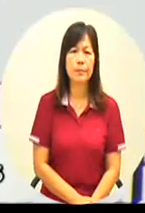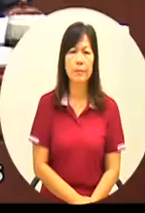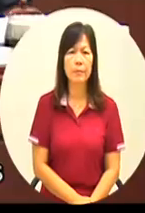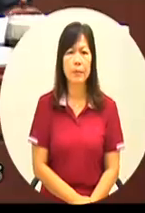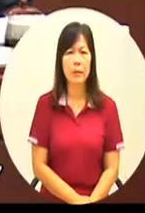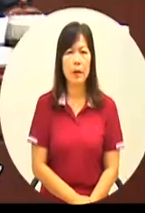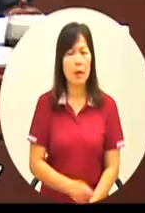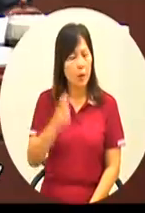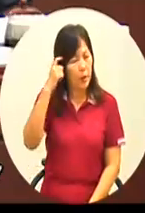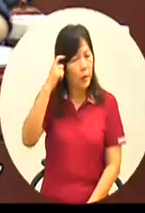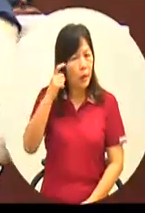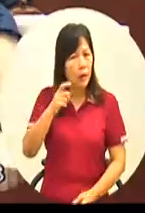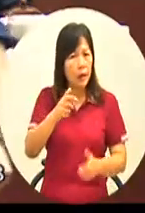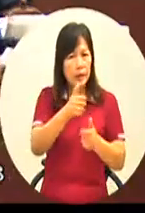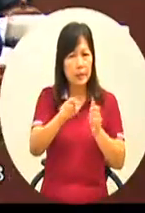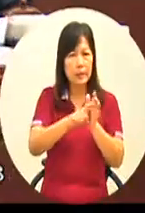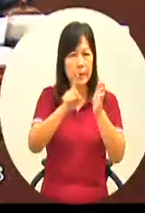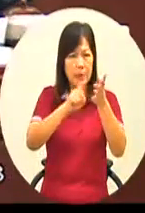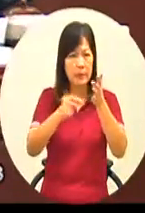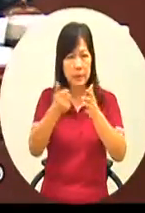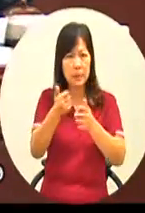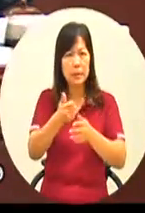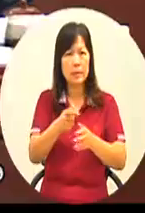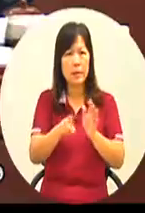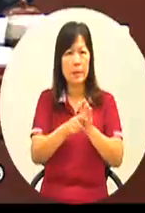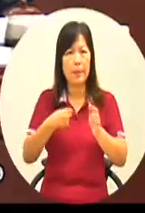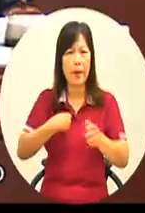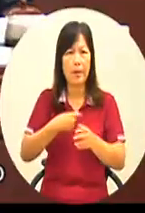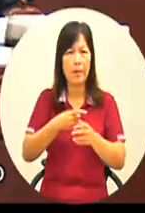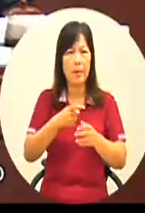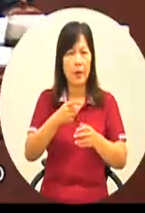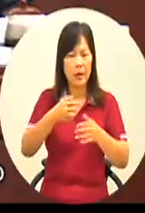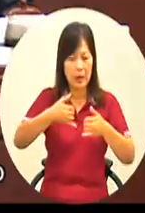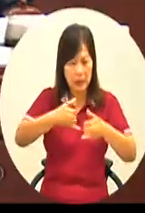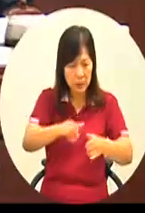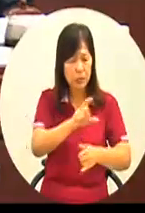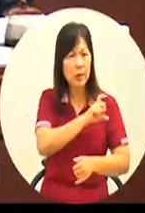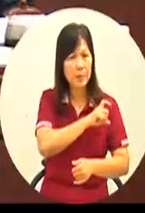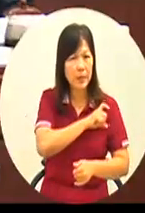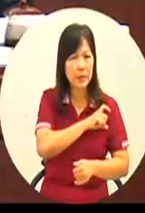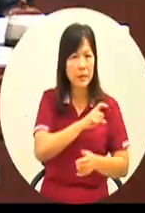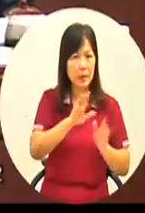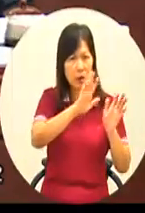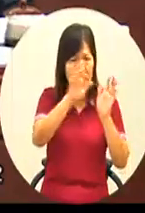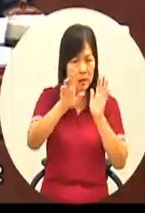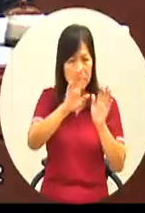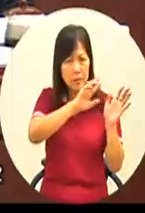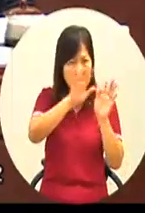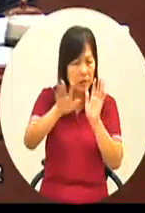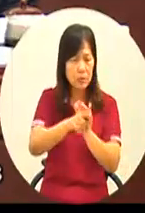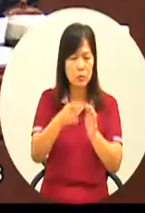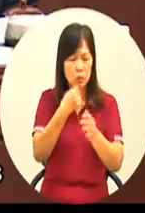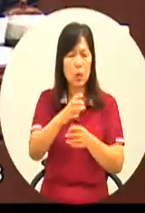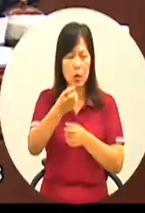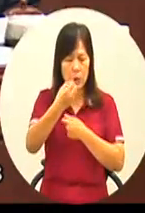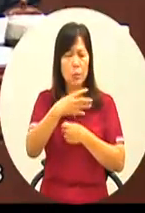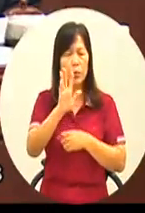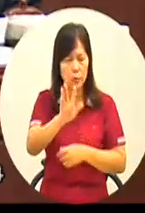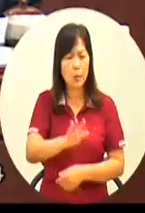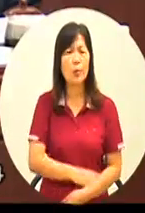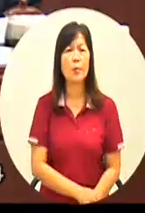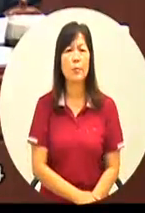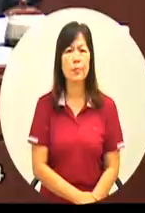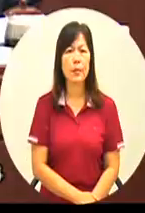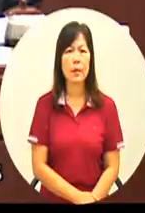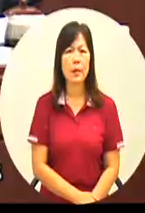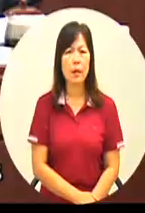好，我想好，谢谢蓝简议员哈，其实把我们一些道路命名的一些状况情形能够点出来。我想，其实我们一